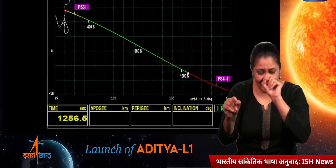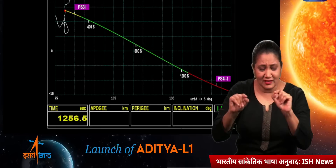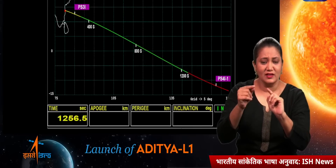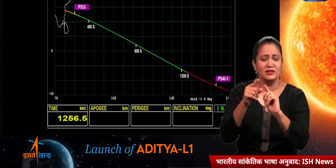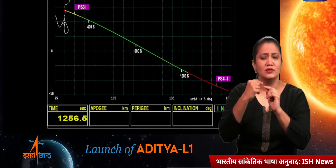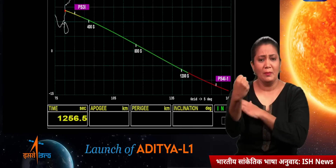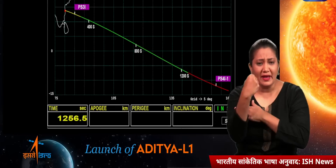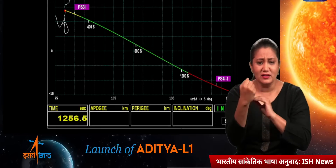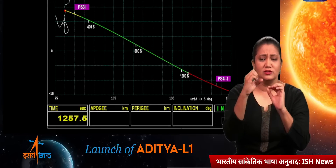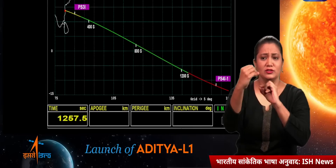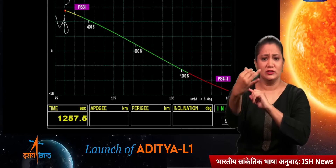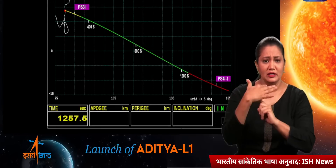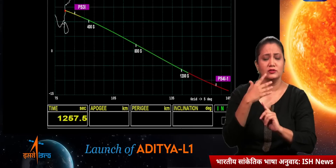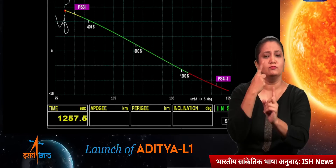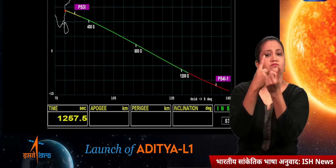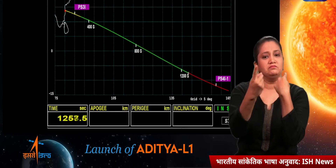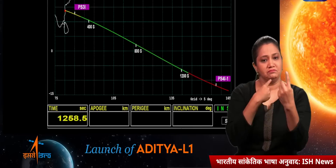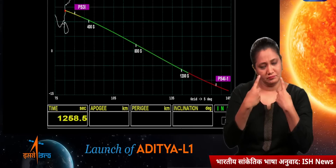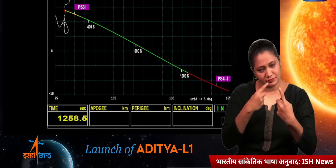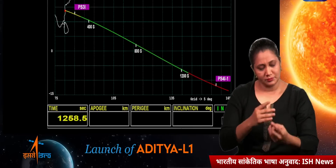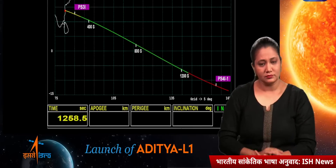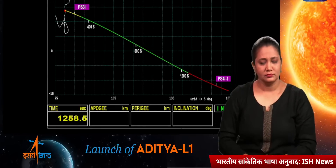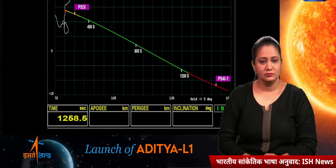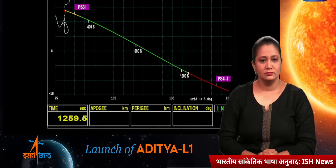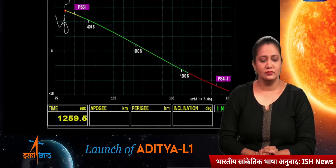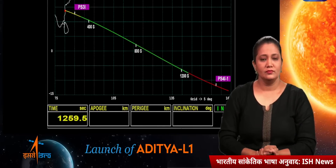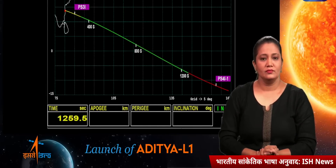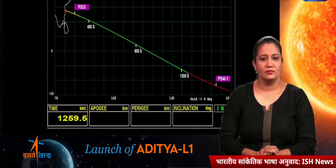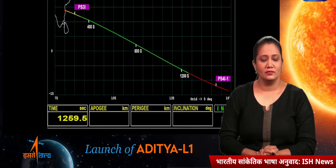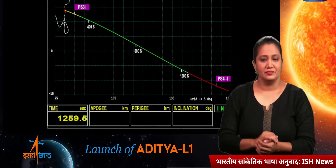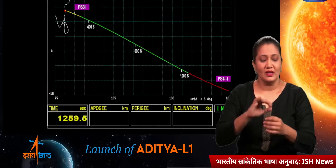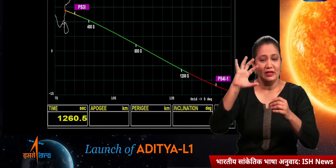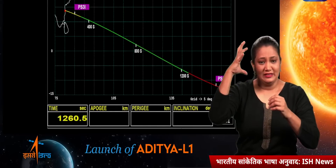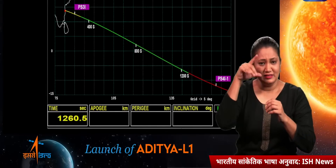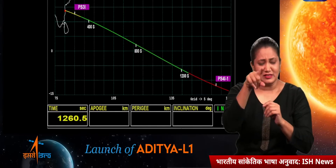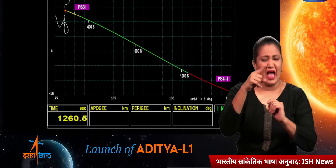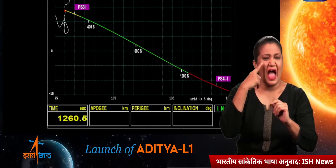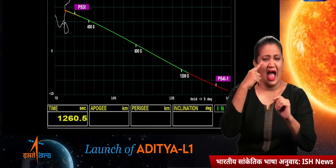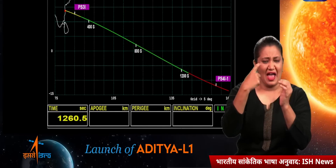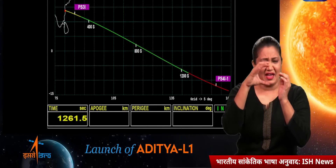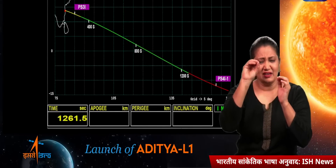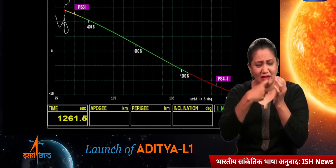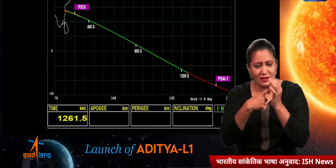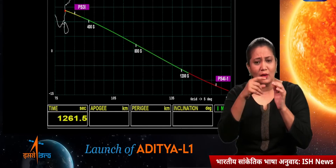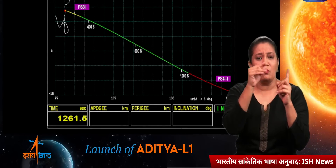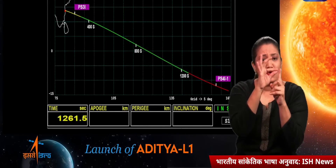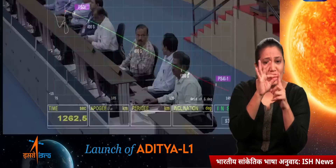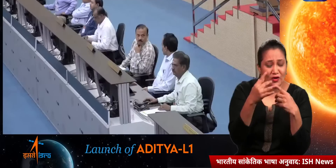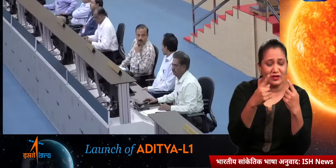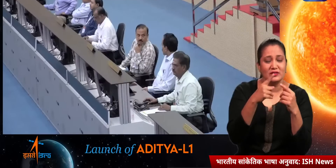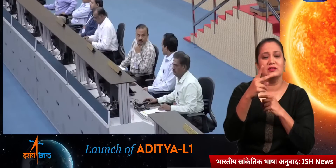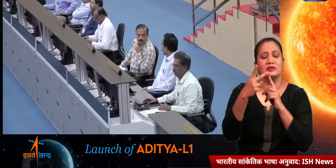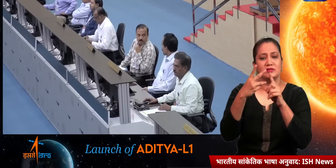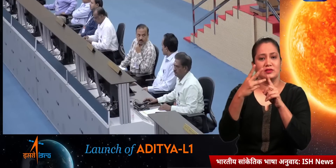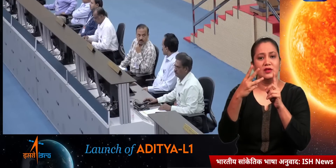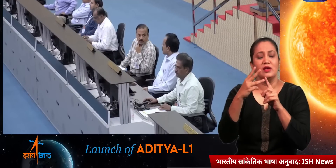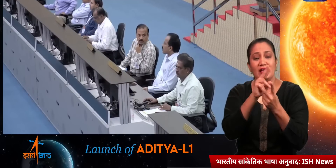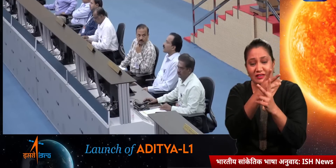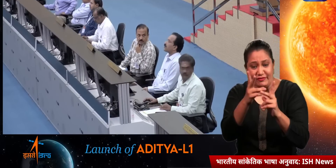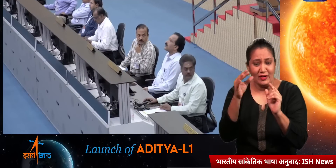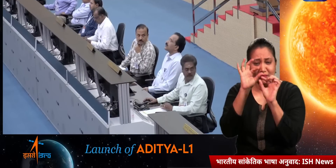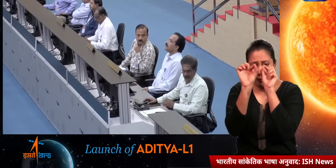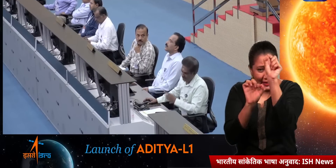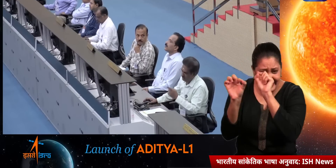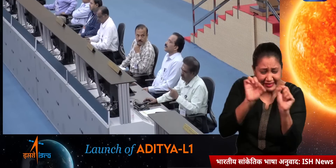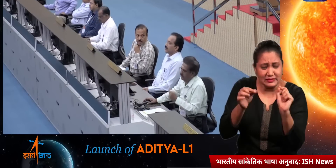इसका उद्देश्य है सोलर पवन, सौर पवन में भारी आयंस, प्रोटॉन्स और अल्फा पार्टिकल का विश्लेषण